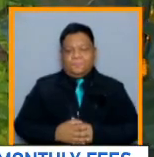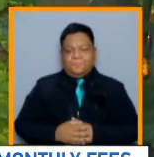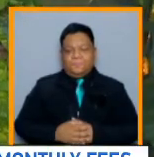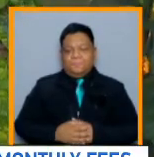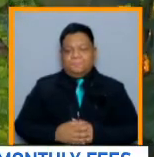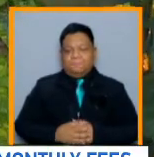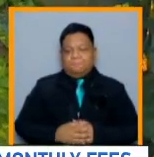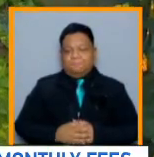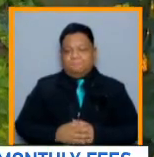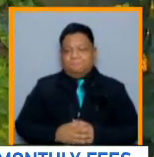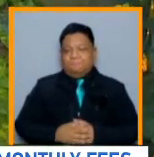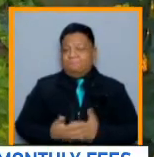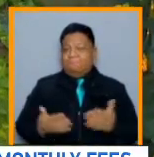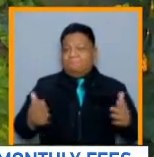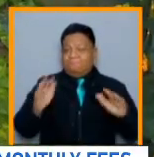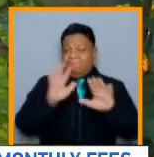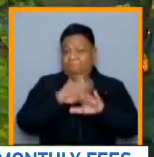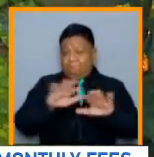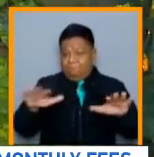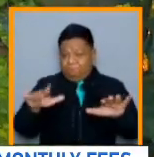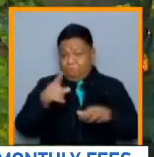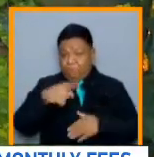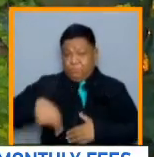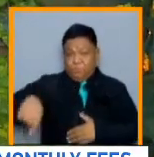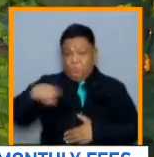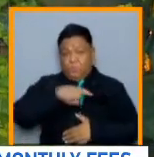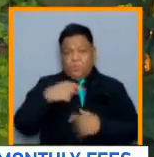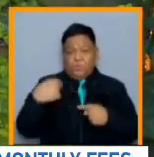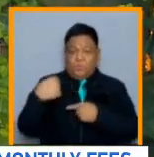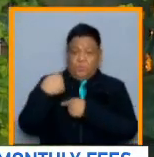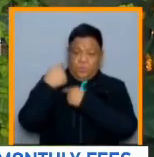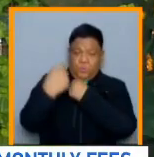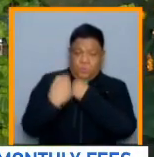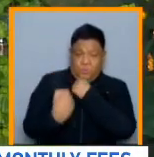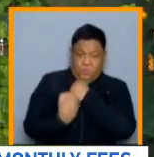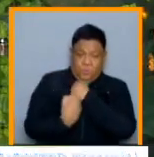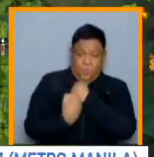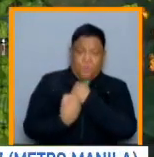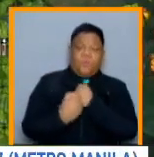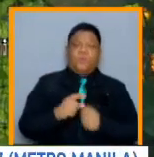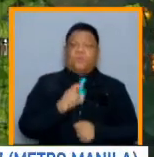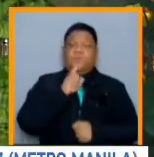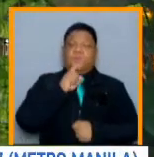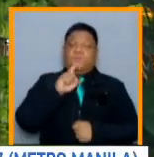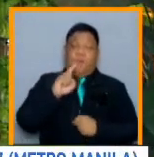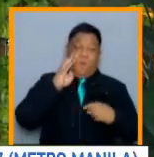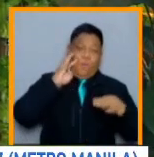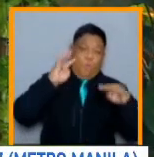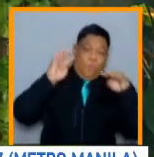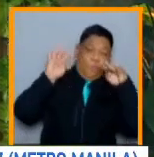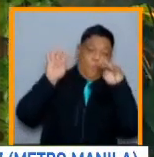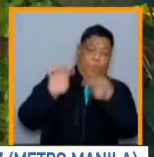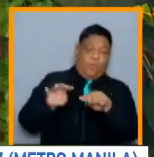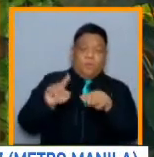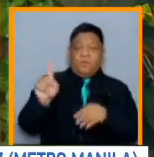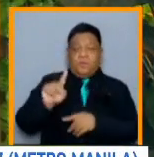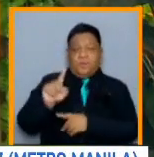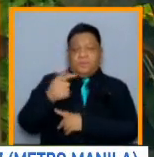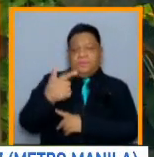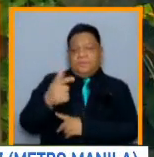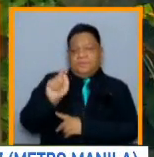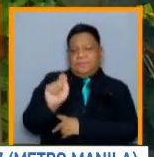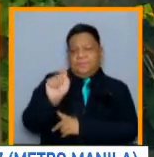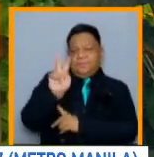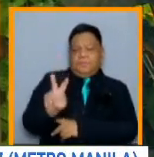Mga kapuso, dahil po sa inyong pagtangkilik, second most watched channel na sa bansa ang GTV, ang second